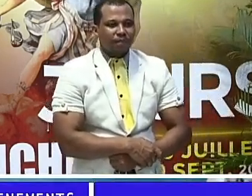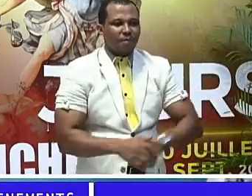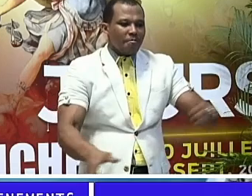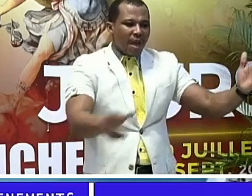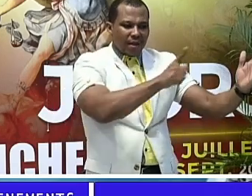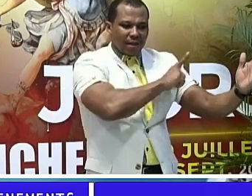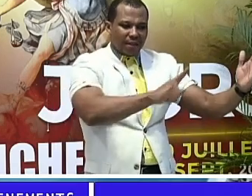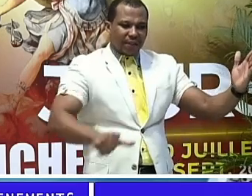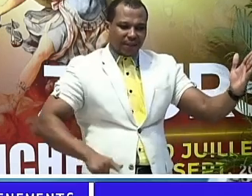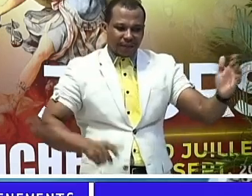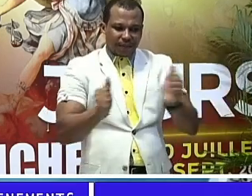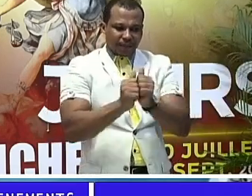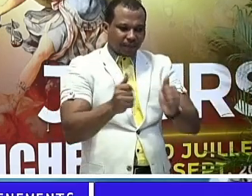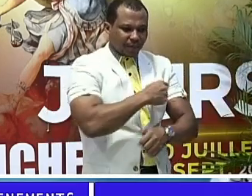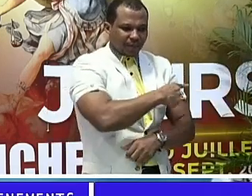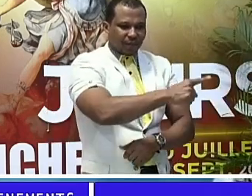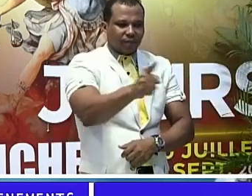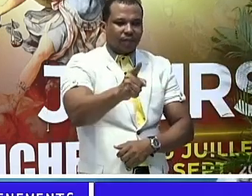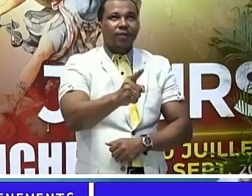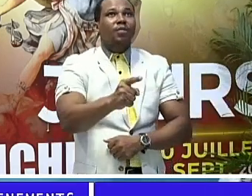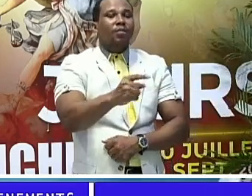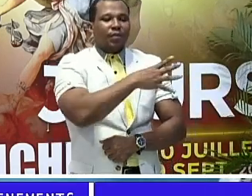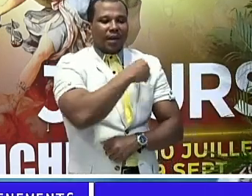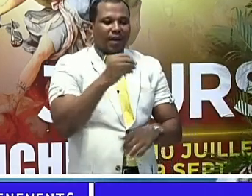Le Seigneur soit avec vous.